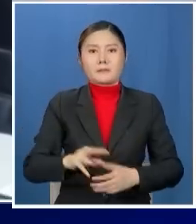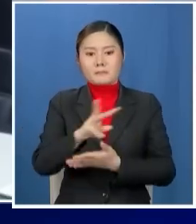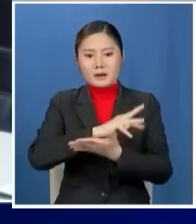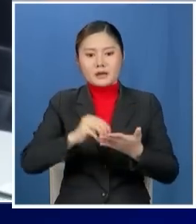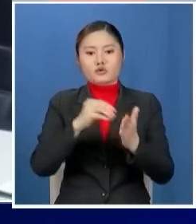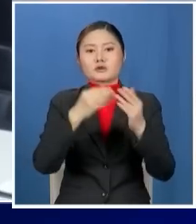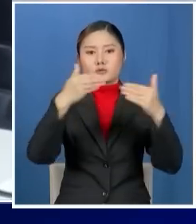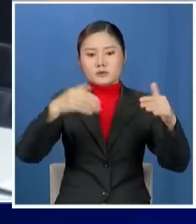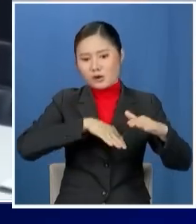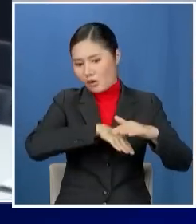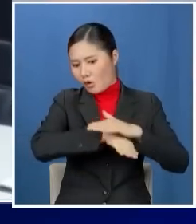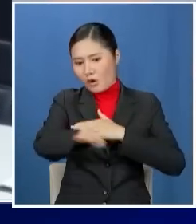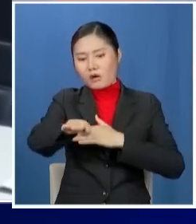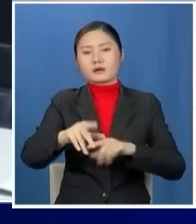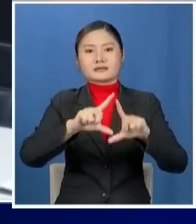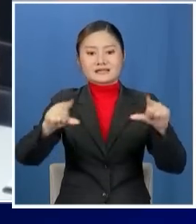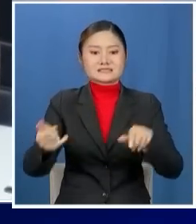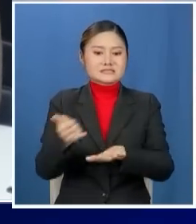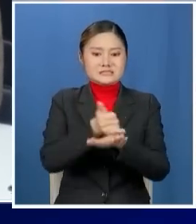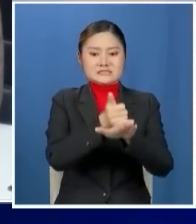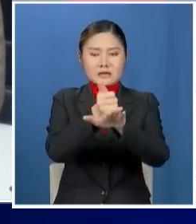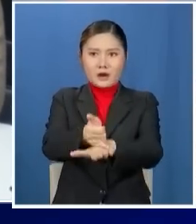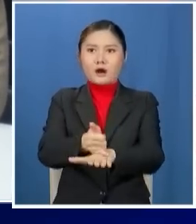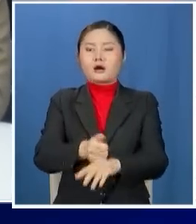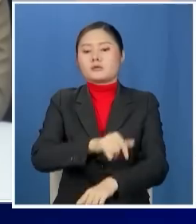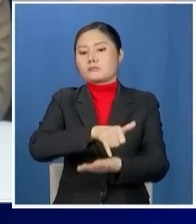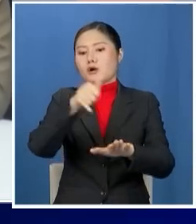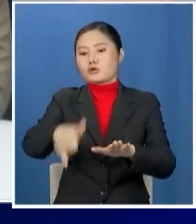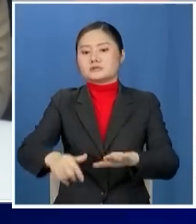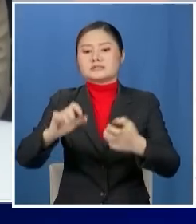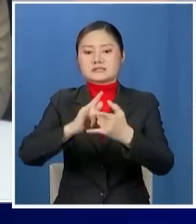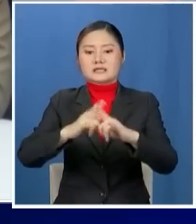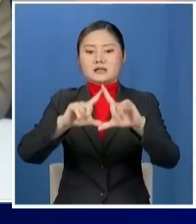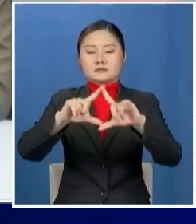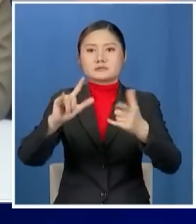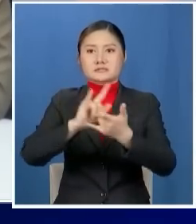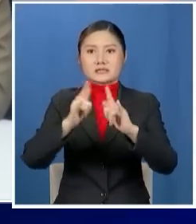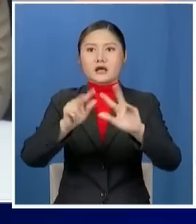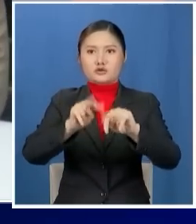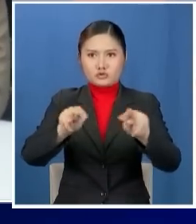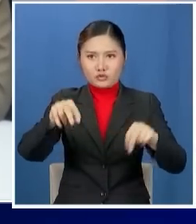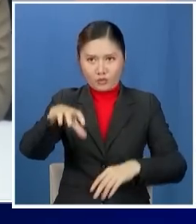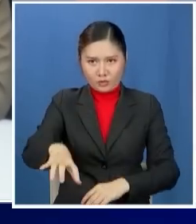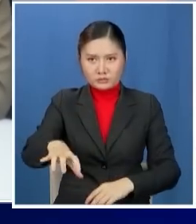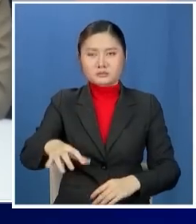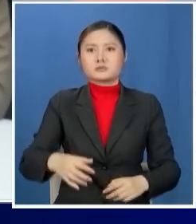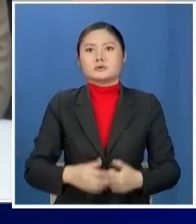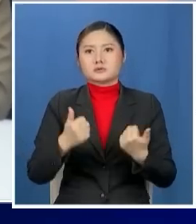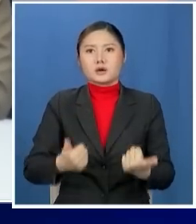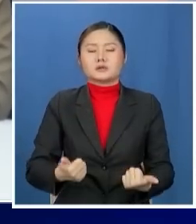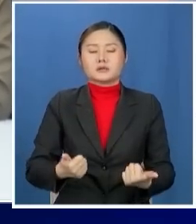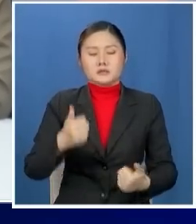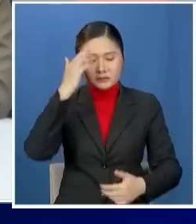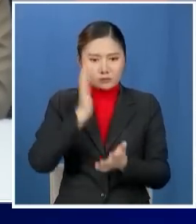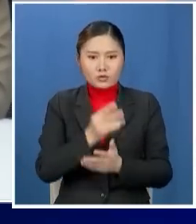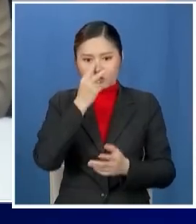วิทยาลัยมาโดยสารรถแท็กซี่นะครับมาลงที่เซ็นทรัลเวสเกตนะครับซึ่งจากจุดนั้นนะครับตอนนี้ทางฝ่ายสืบส